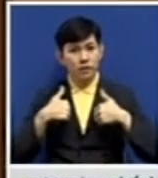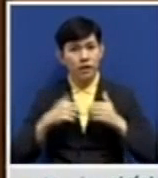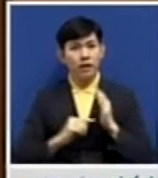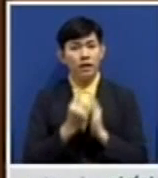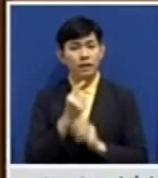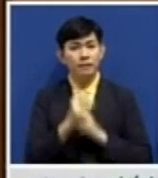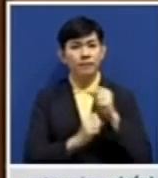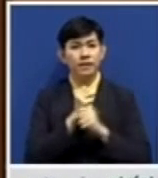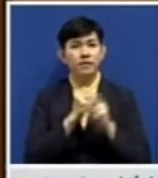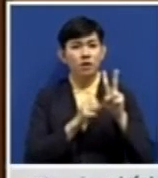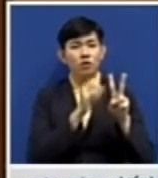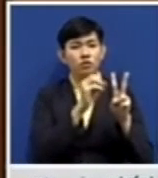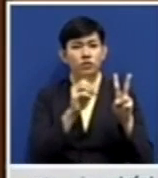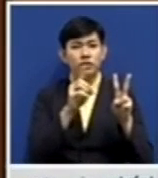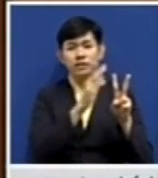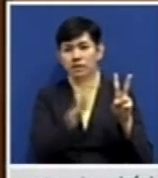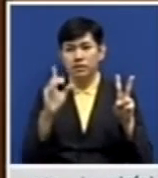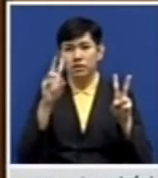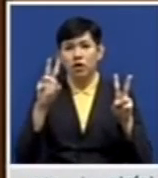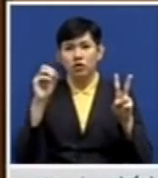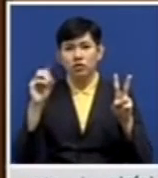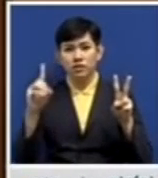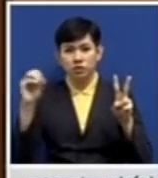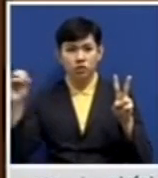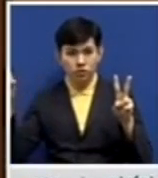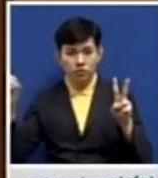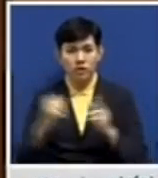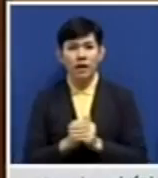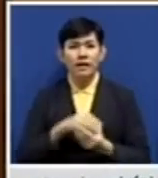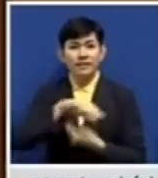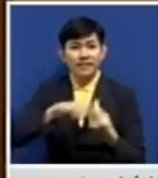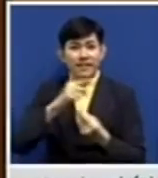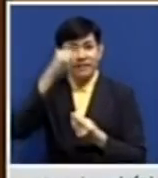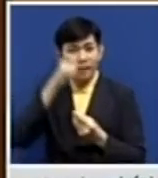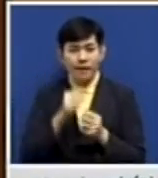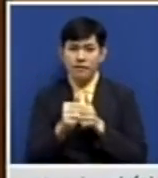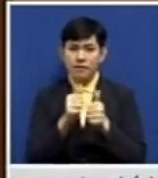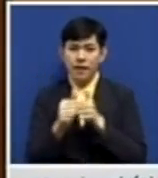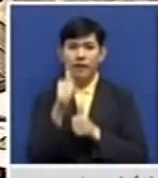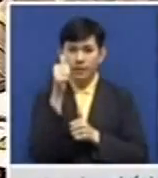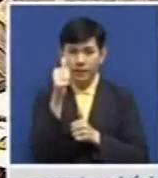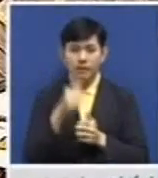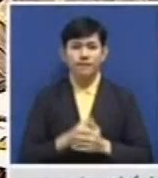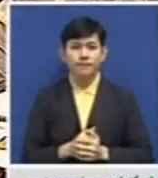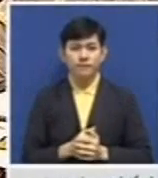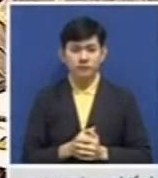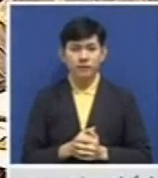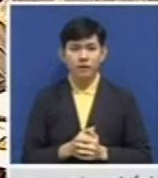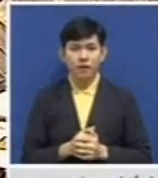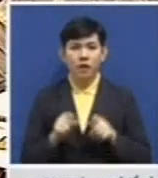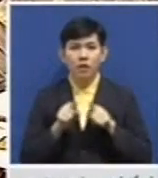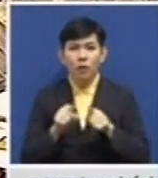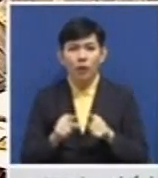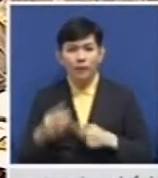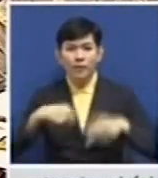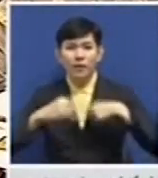21เศรษฐกิจไทยมีความแข็งแกร่งและมีความสามารถในการแข่งขันสูงขึ้นควบคู่ไปกับการดูแลทรั